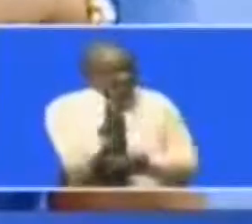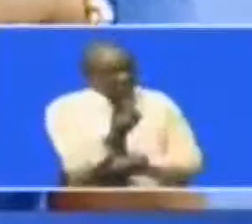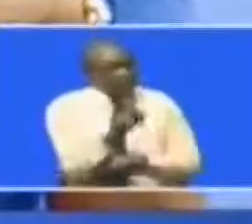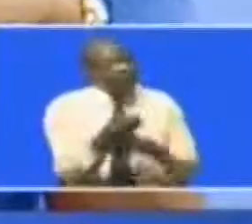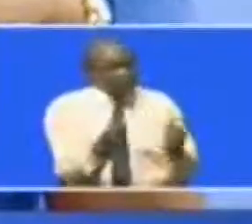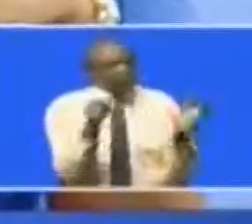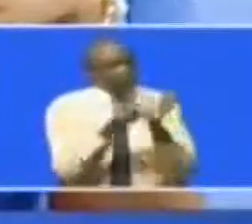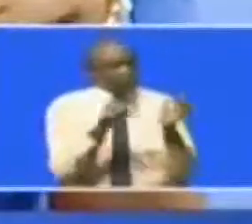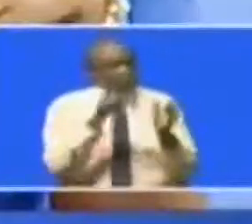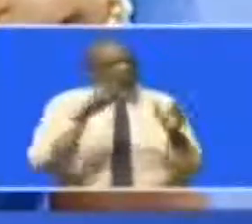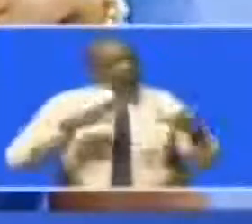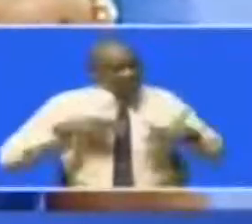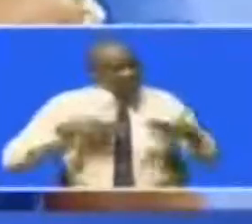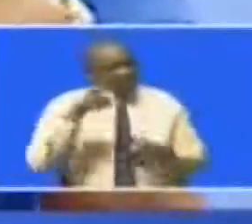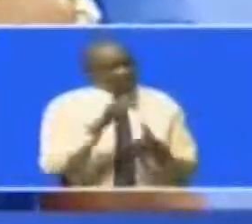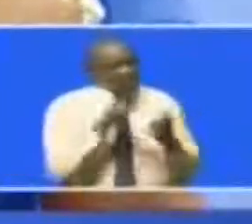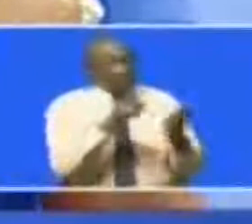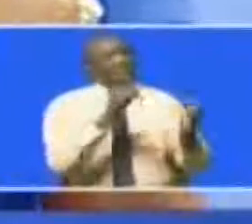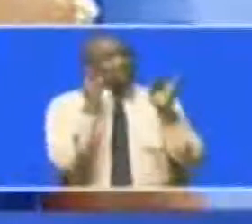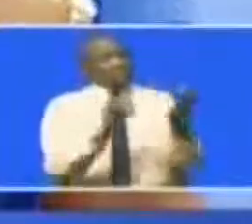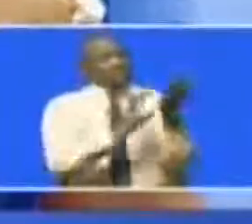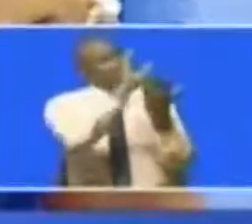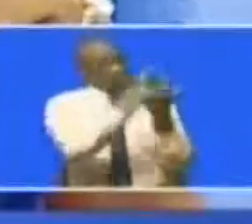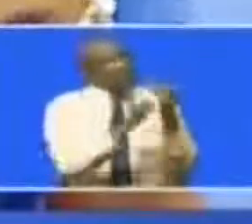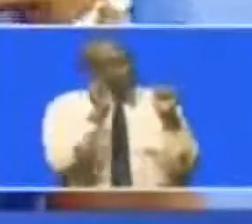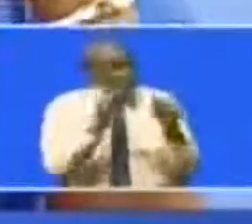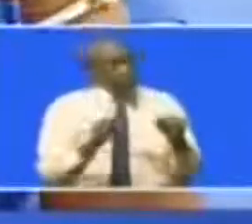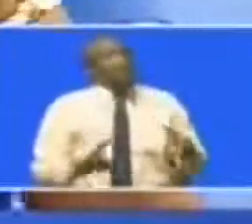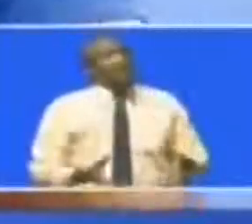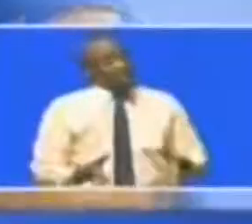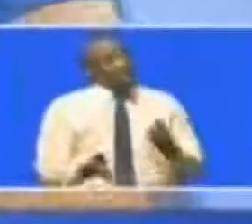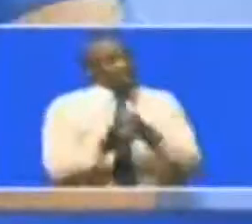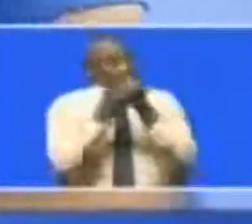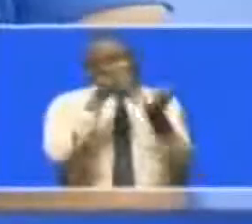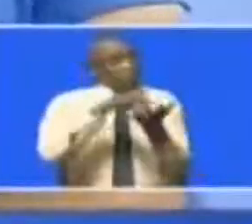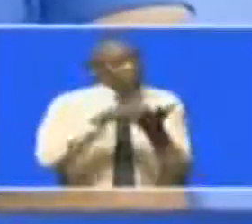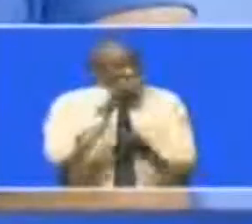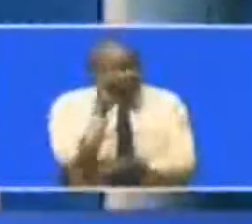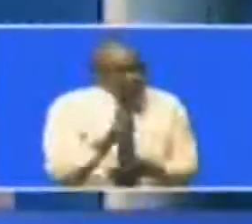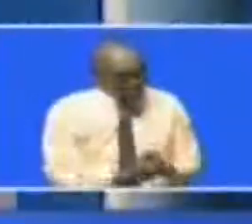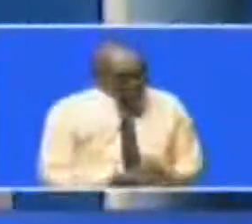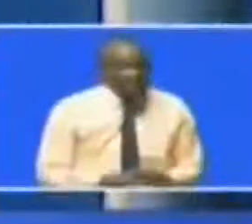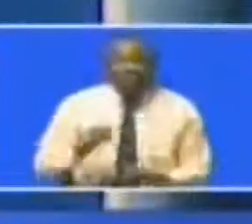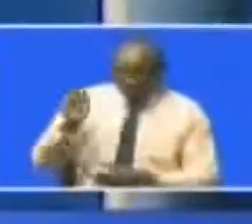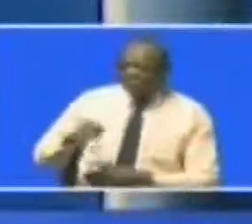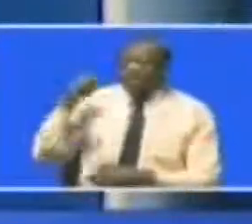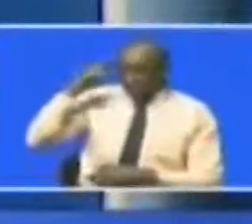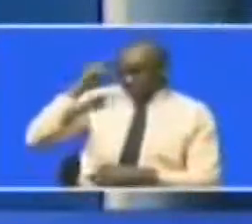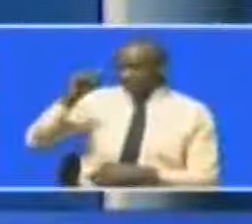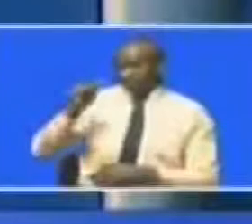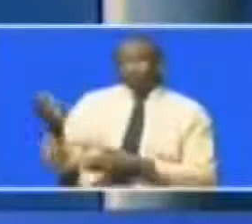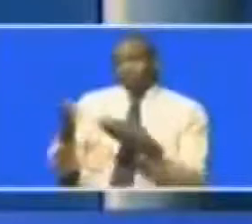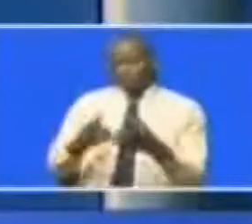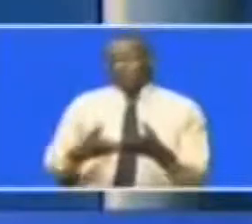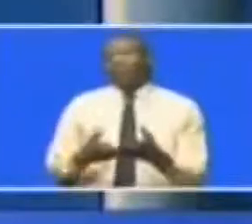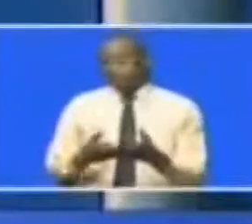hali ilivyo katika jamii? Hii curriculum mpya ambayo inakuja italeta afueni? Naweza sema italeta afueni, lakini